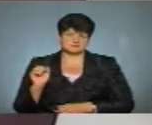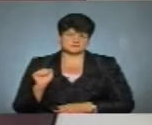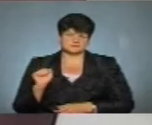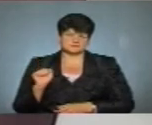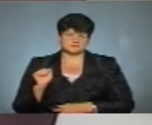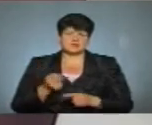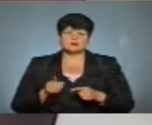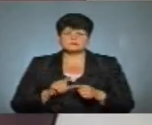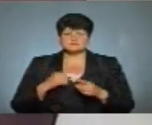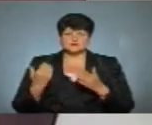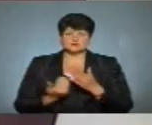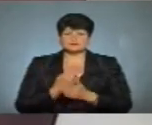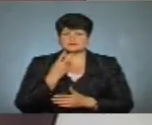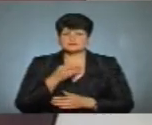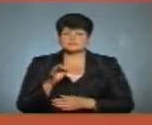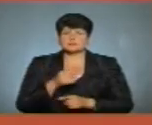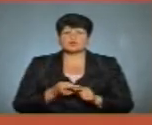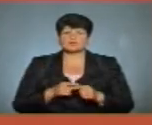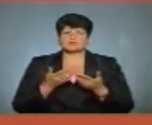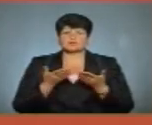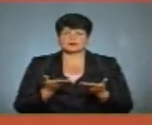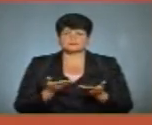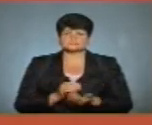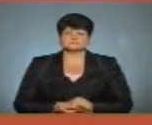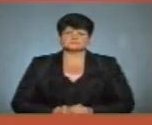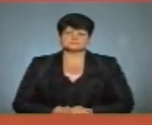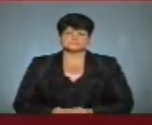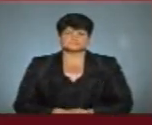цьому випуску дивіться про таке.